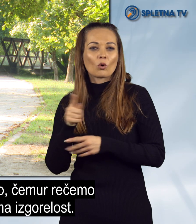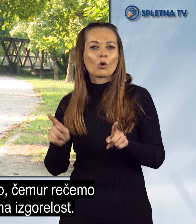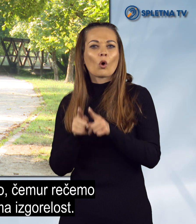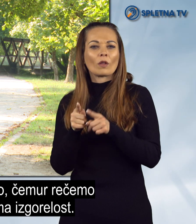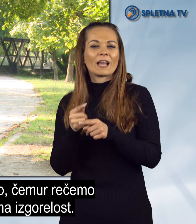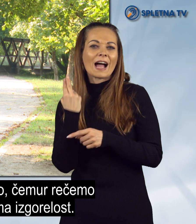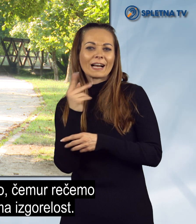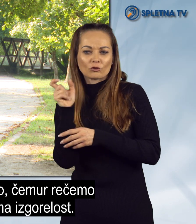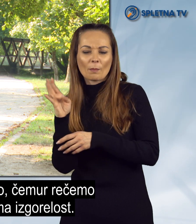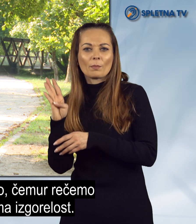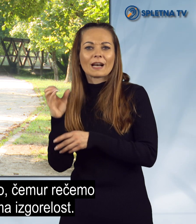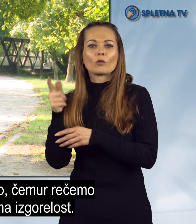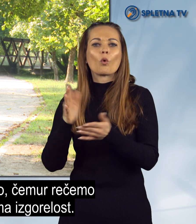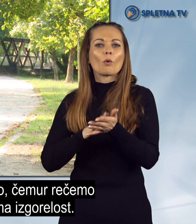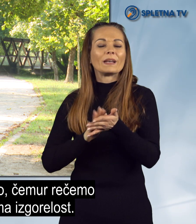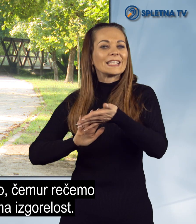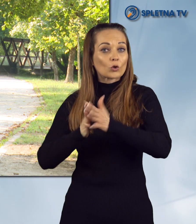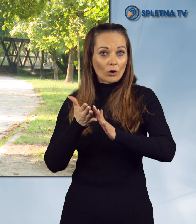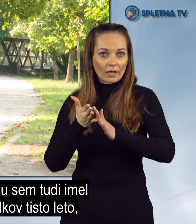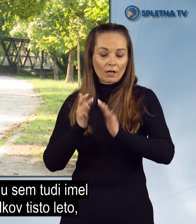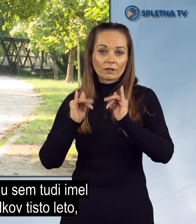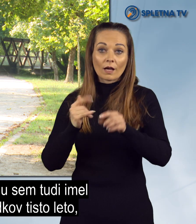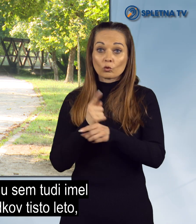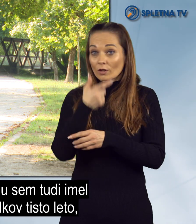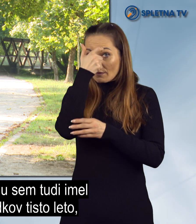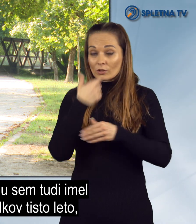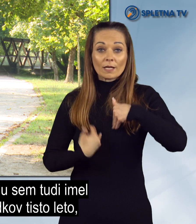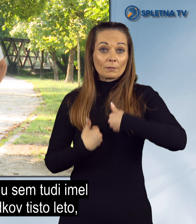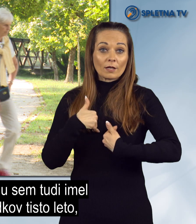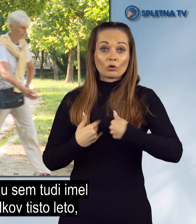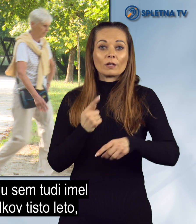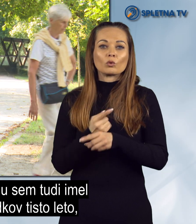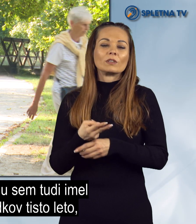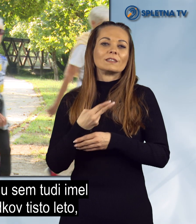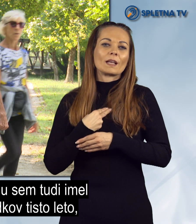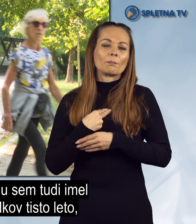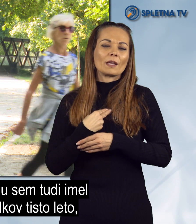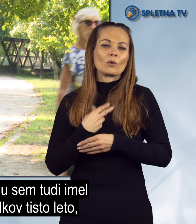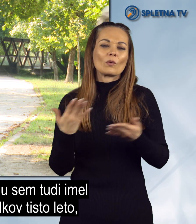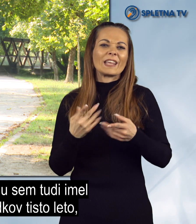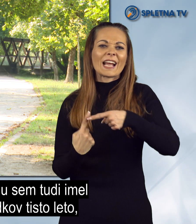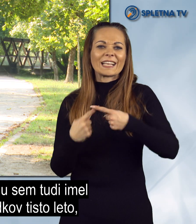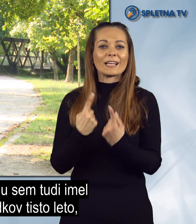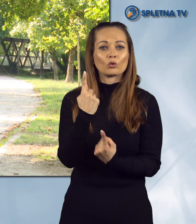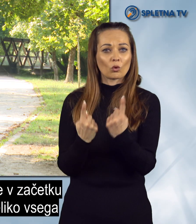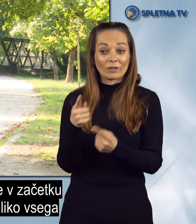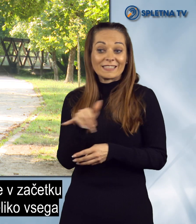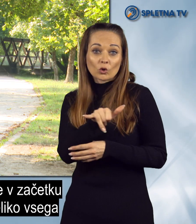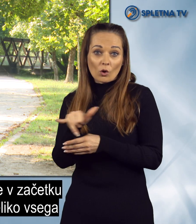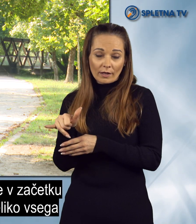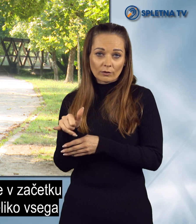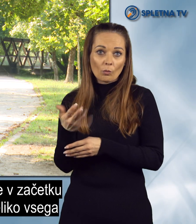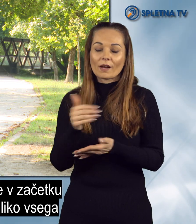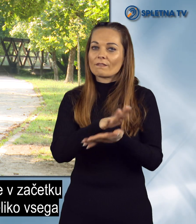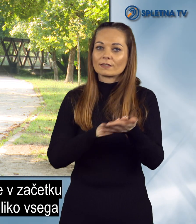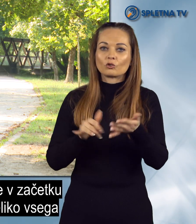rečemo burnout, oziroma izgorelost. V zasebnem življenju sem tudi imel par kritičnih dogodkov tisto leto, tako da